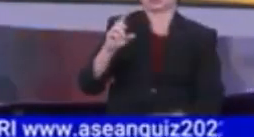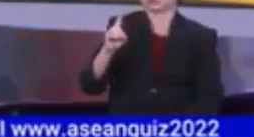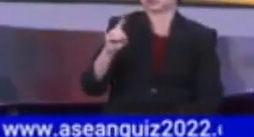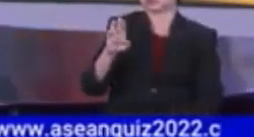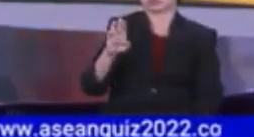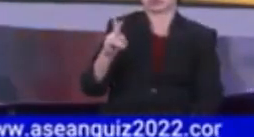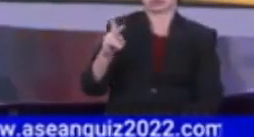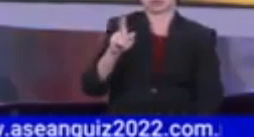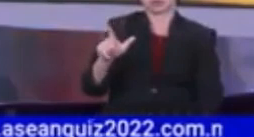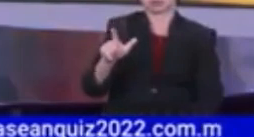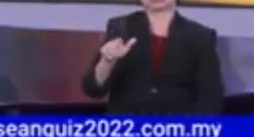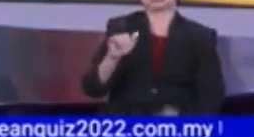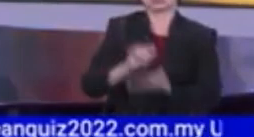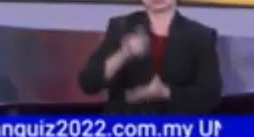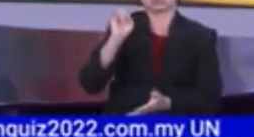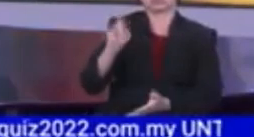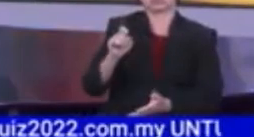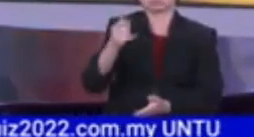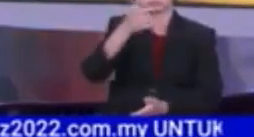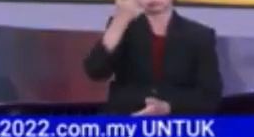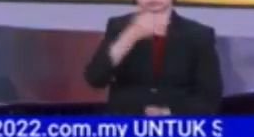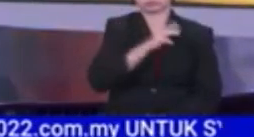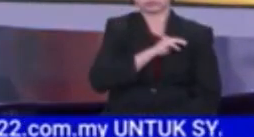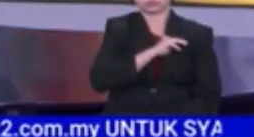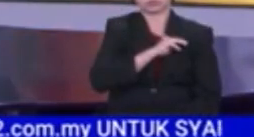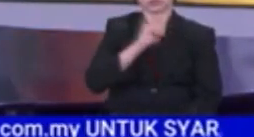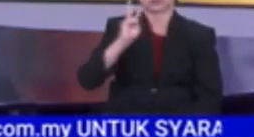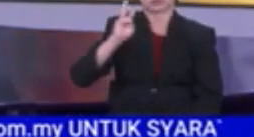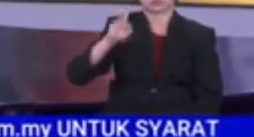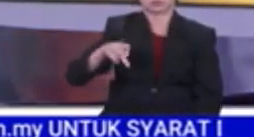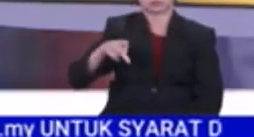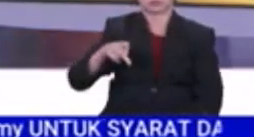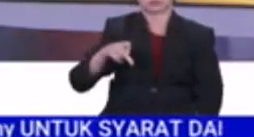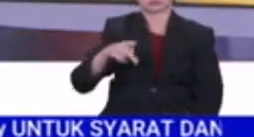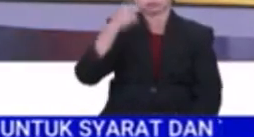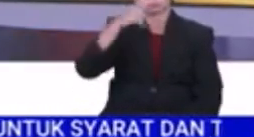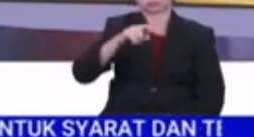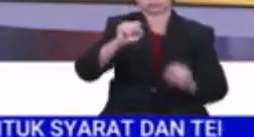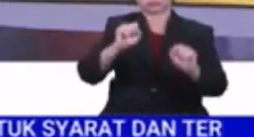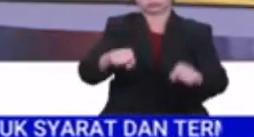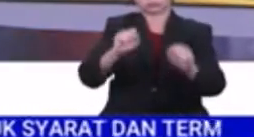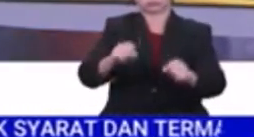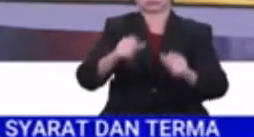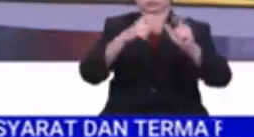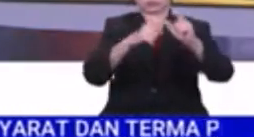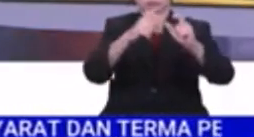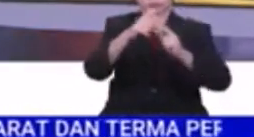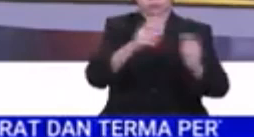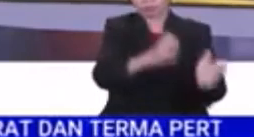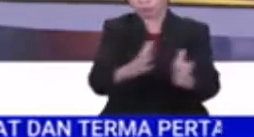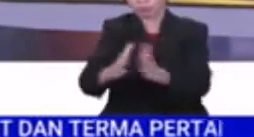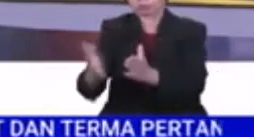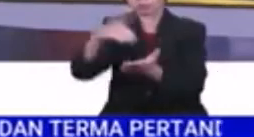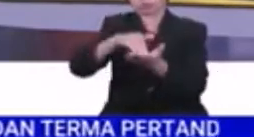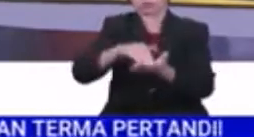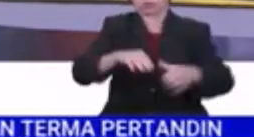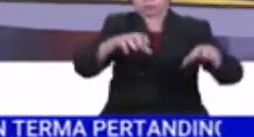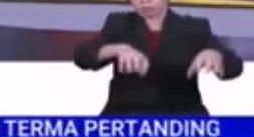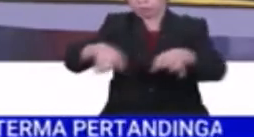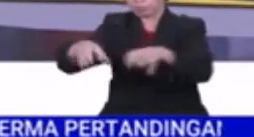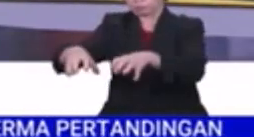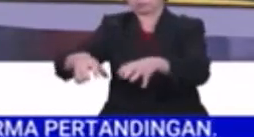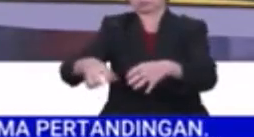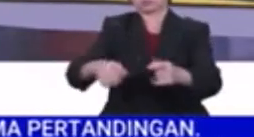kepulauan itu jelas mencuri wilayah Persekutuan Dados Ridho asing bagi membolehkan di bengkel menyusun semula kedudukan